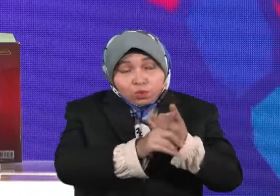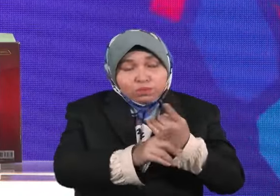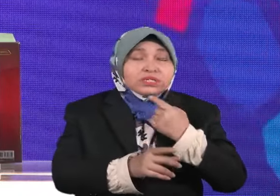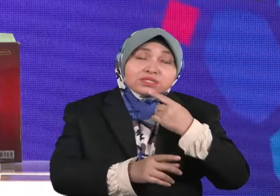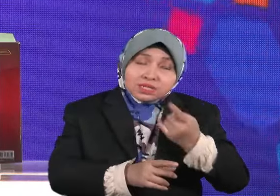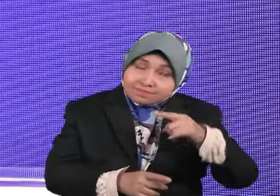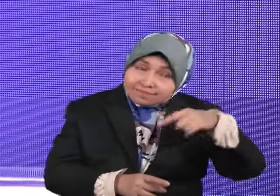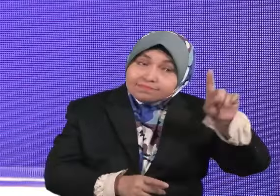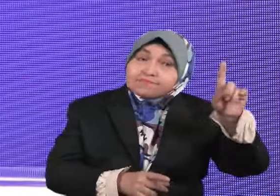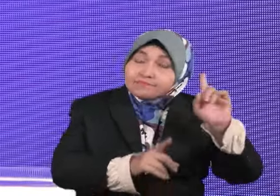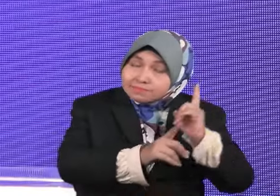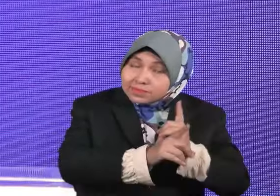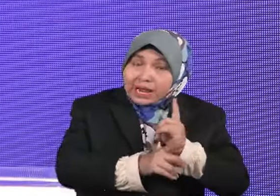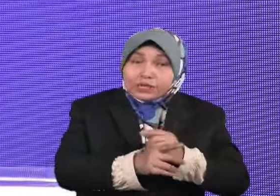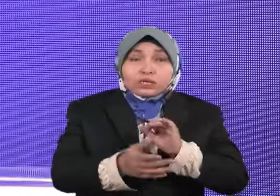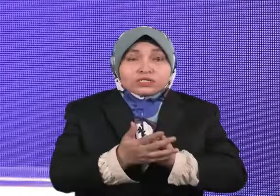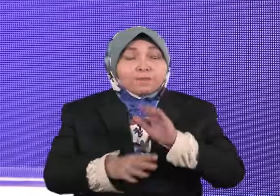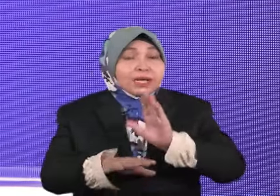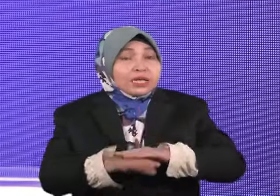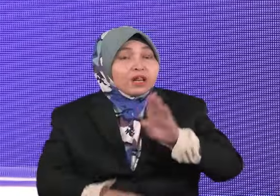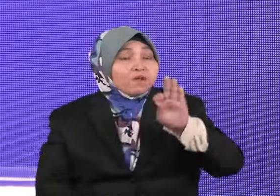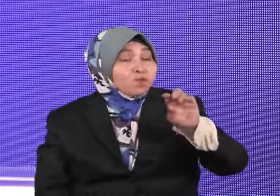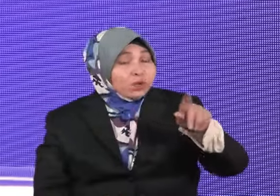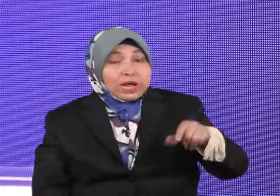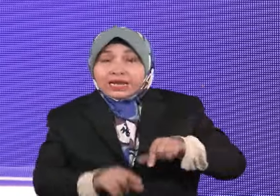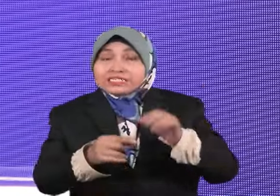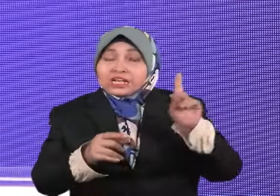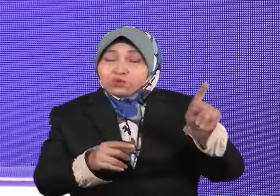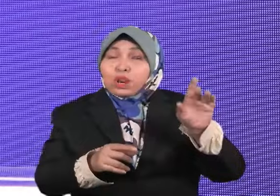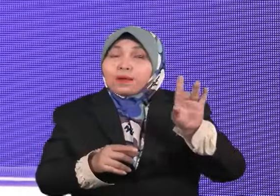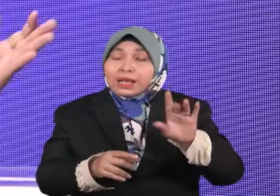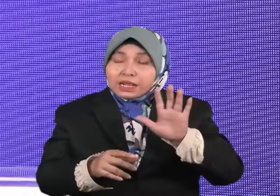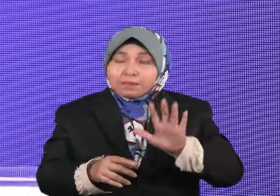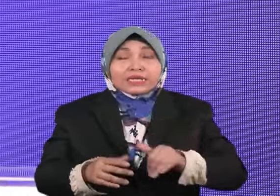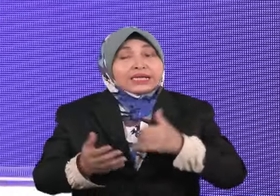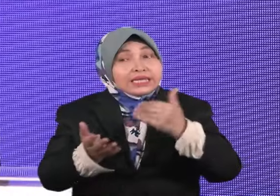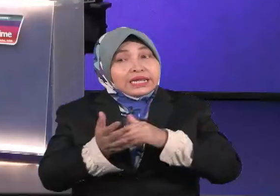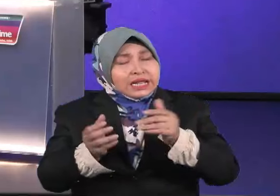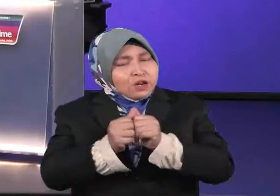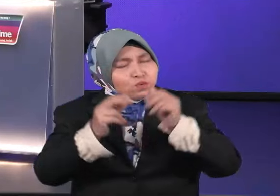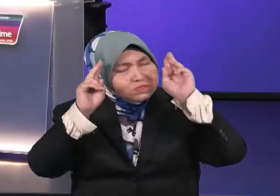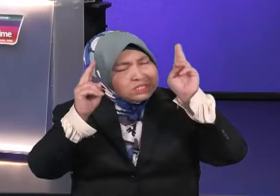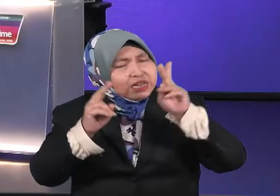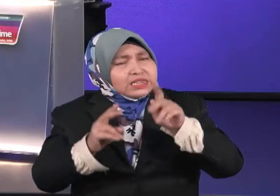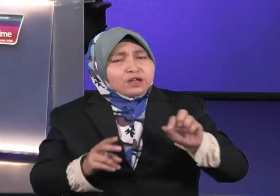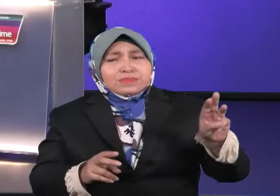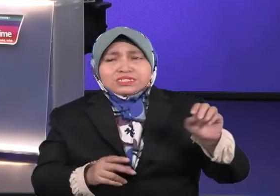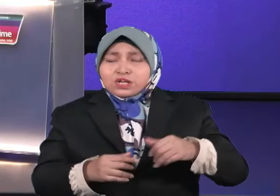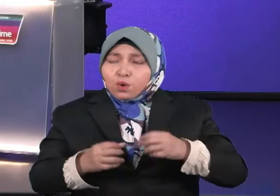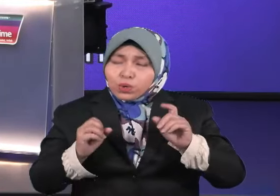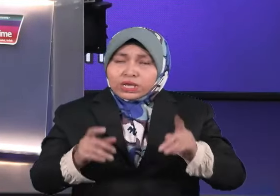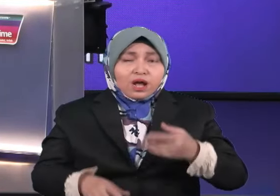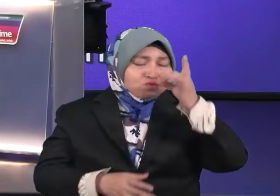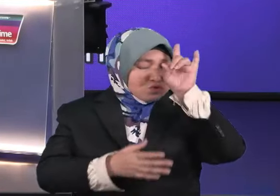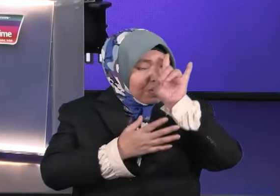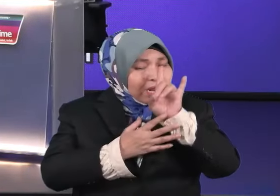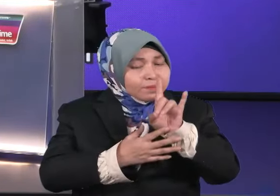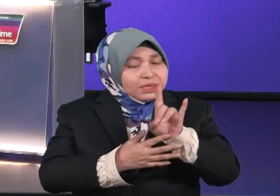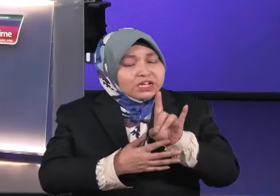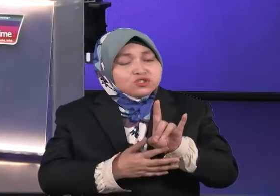digelar sebagai Al-Furqan. Ayat 185, sekali lagi bersama Al-Fadil Ustaz Tirmizi. Silakan. A'udzubillahi